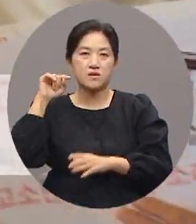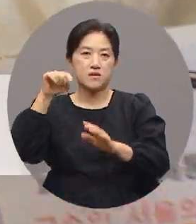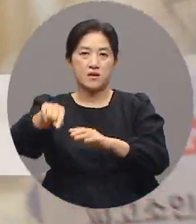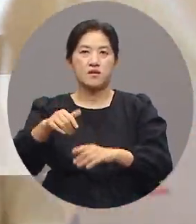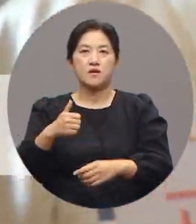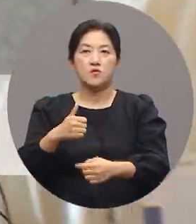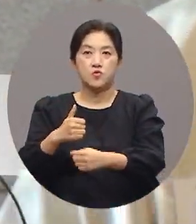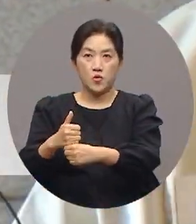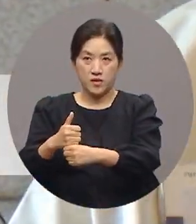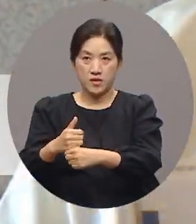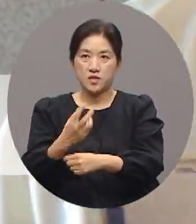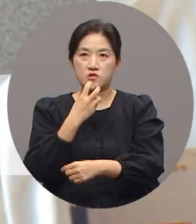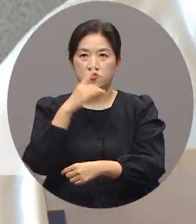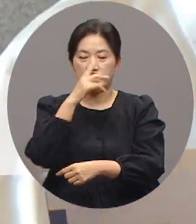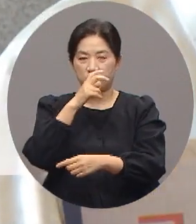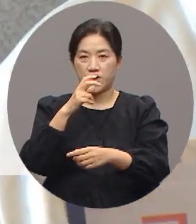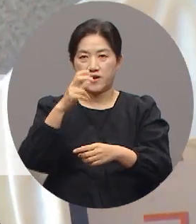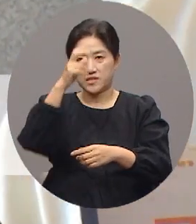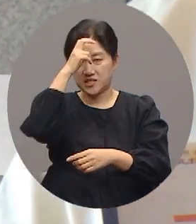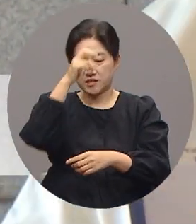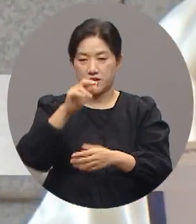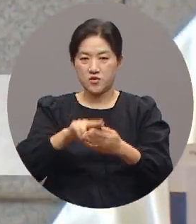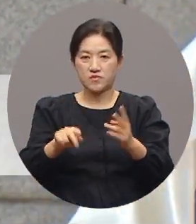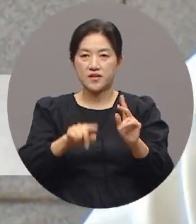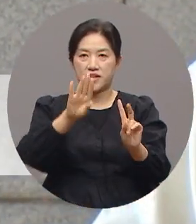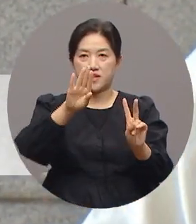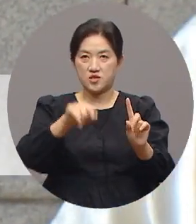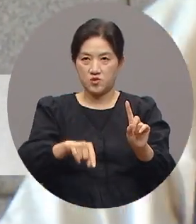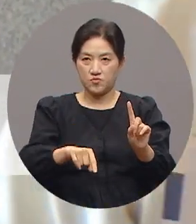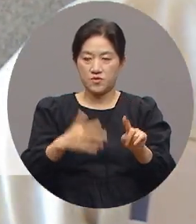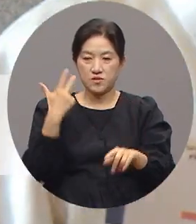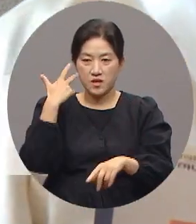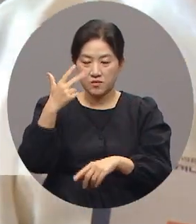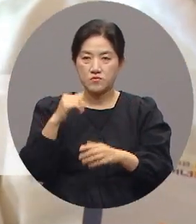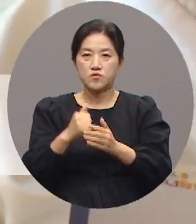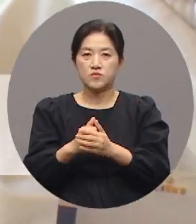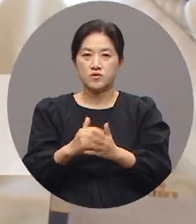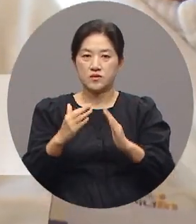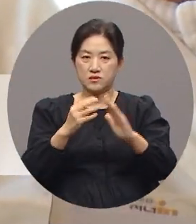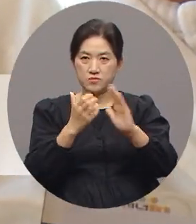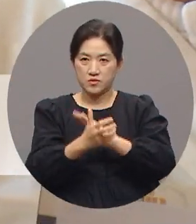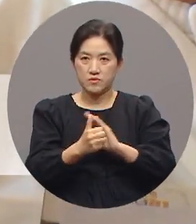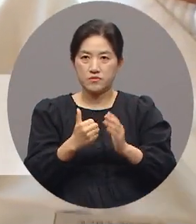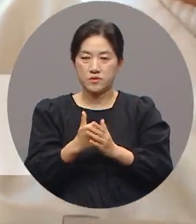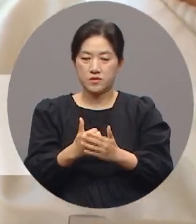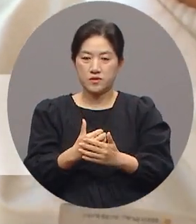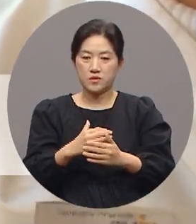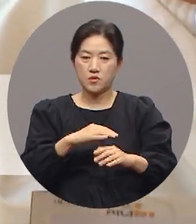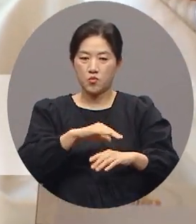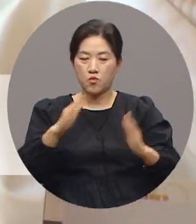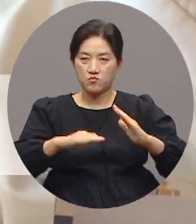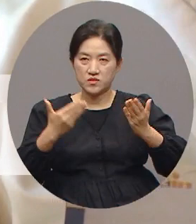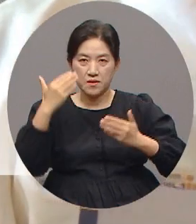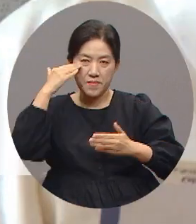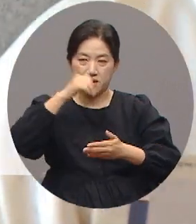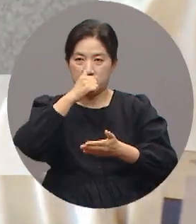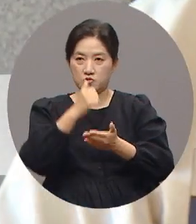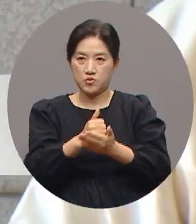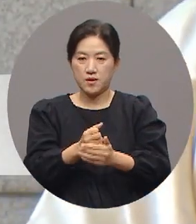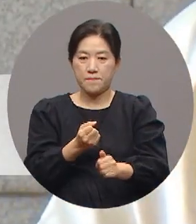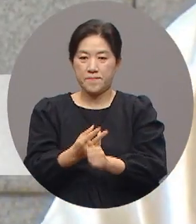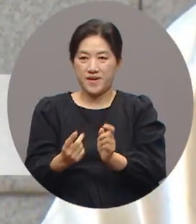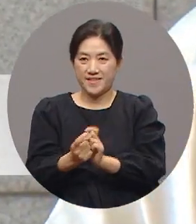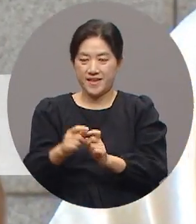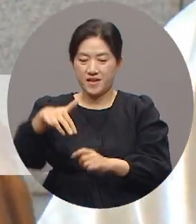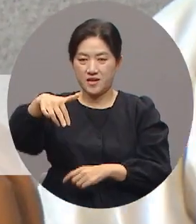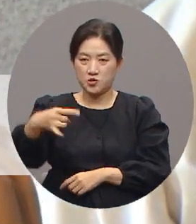받습니다 서울중앙지검 형사 1부는 다음 주 초 주거 침입과 위기에 의한 공무집행 방해 등의 혐의로 고발된